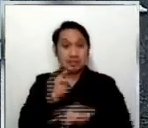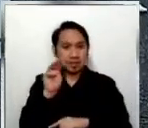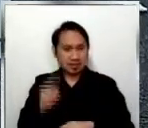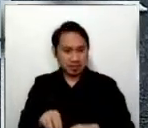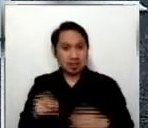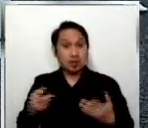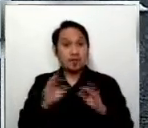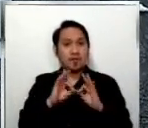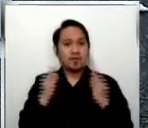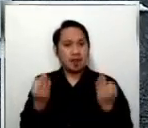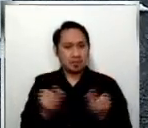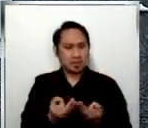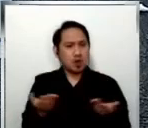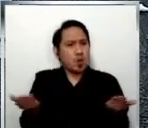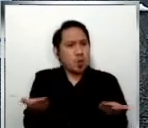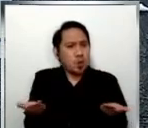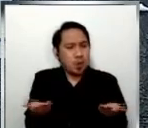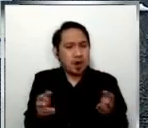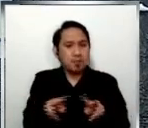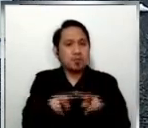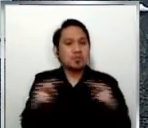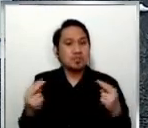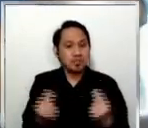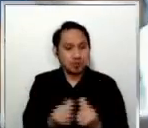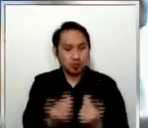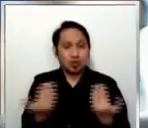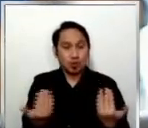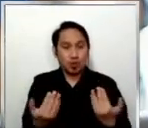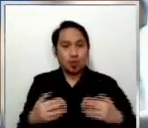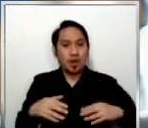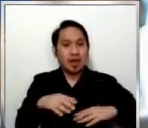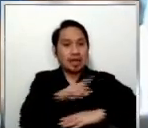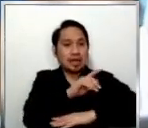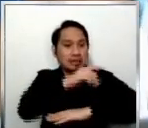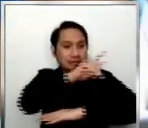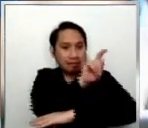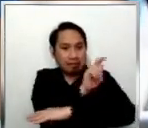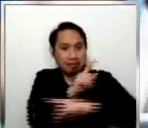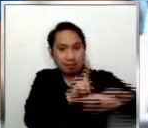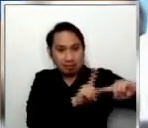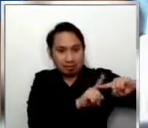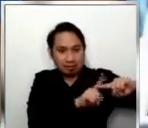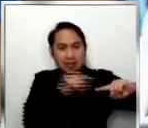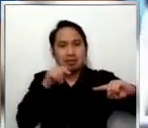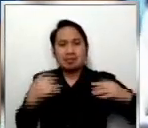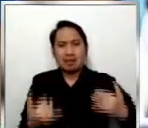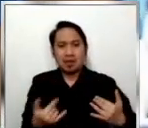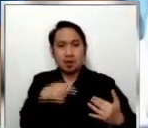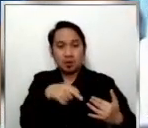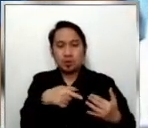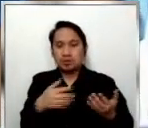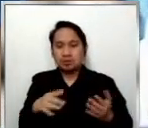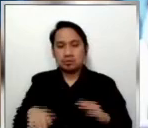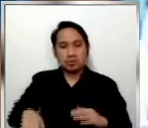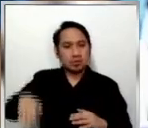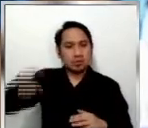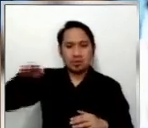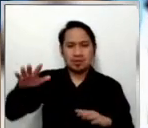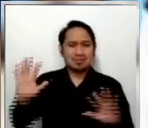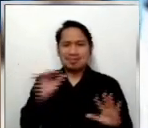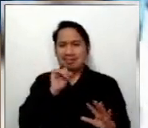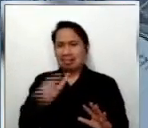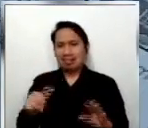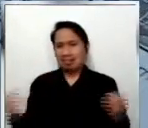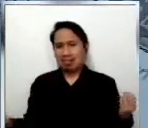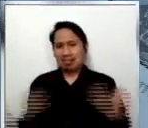madalas na pwesto sa itaas ng mga nicho. Dahil dito na lumaki, wala na raw siyang takot sa patay o sa mga